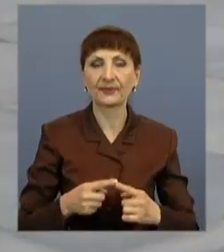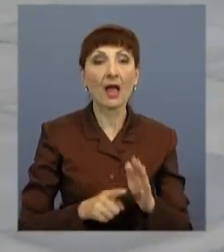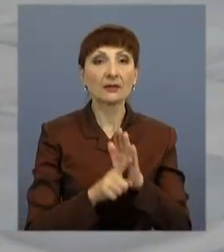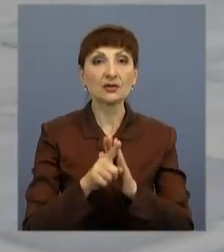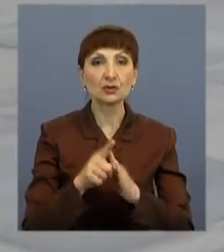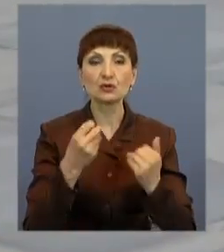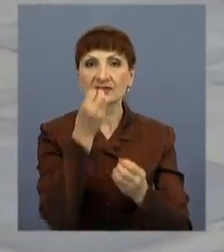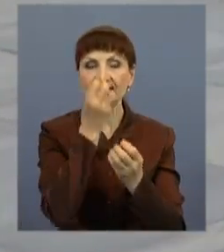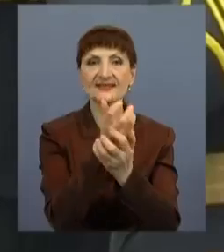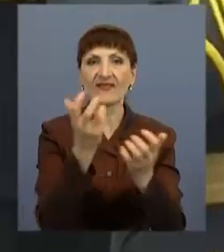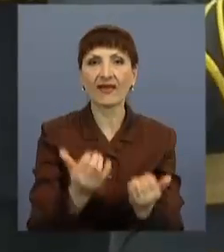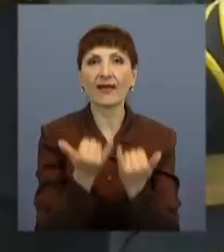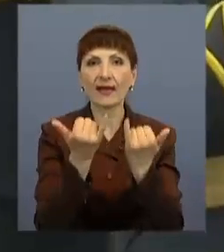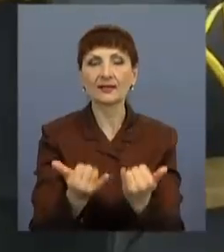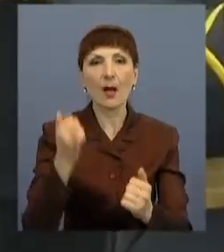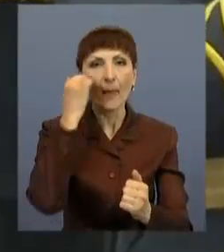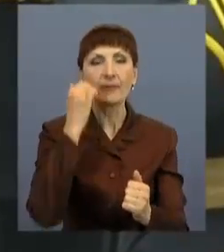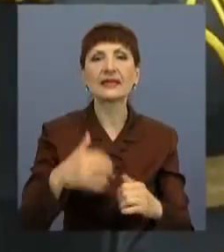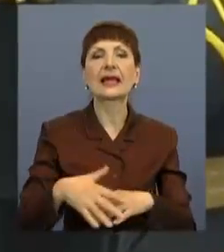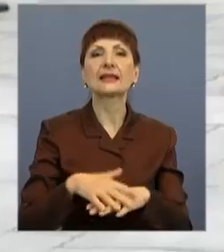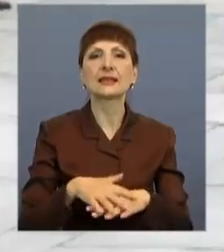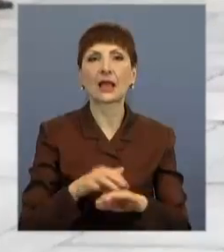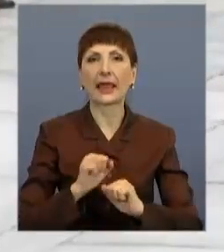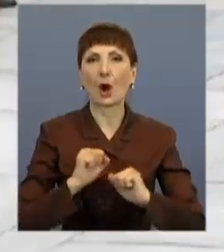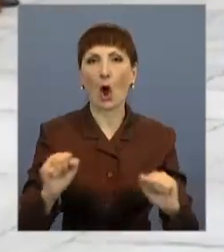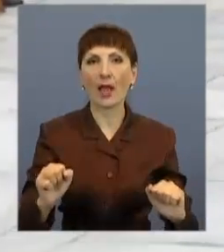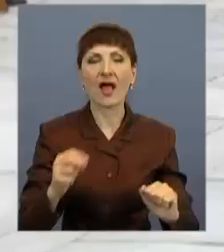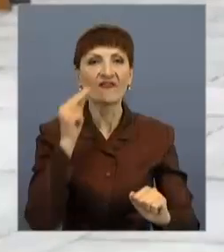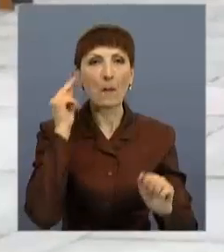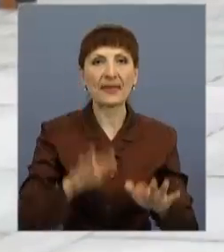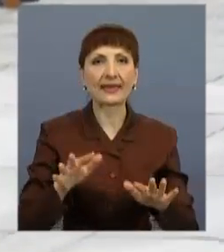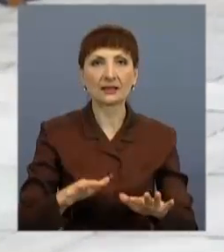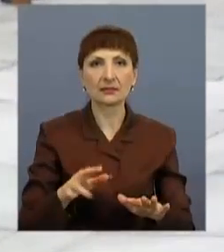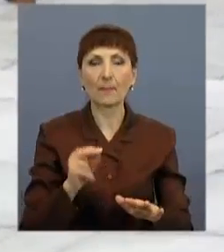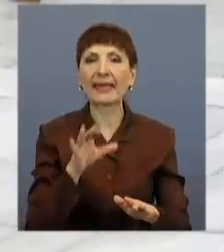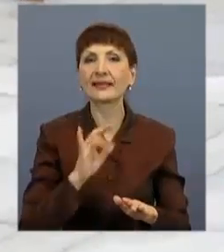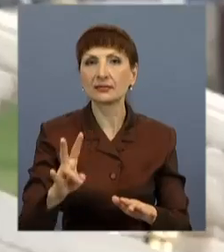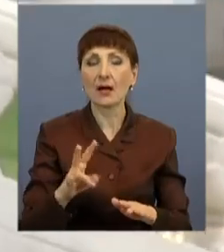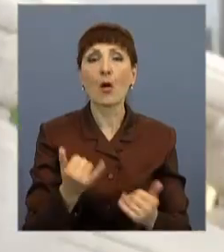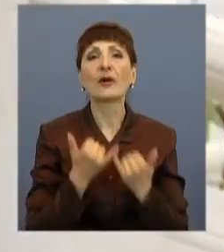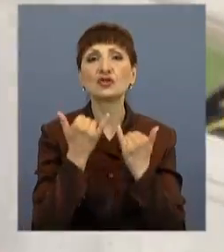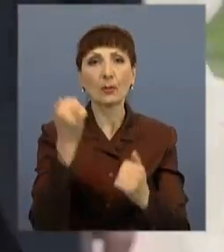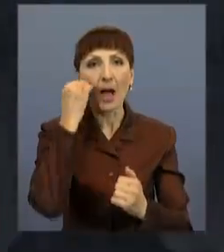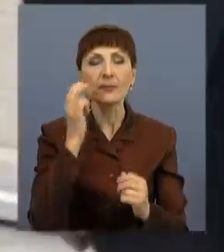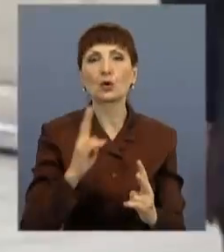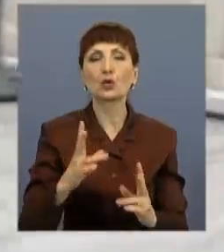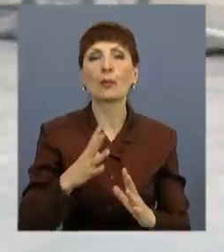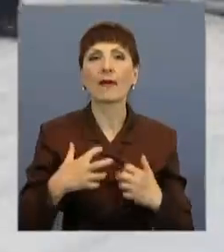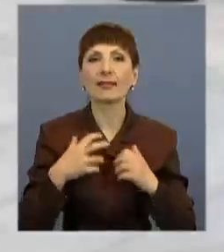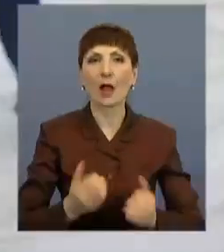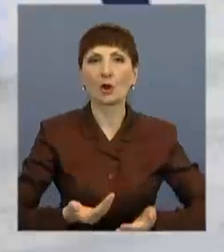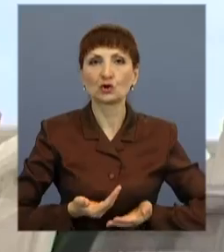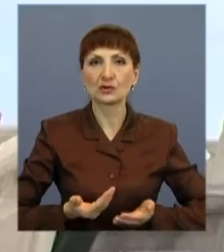с возложения цветов к памятнику народных героев. Это в Пекине. Глава государства почтил память тех, кто отдал свои жизни во